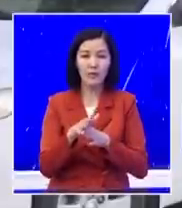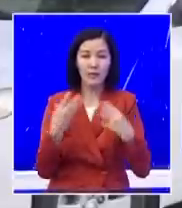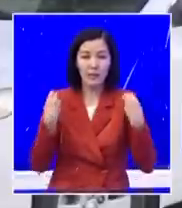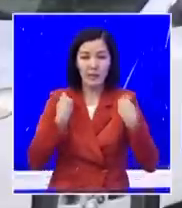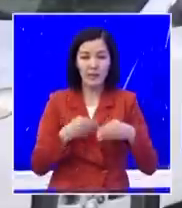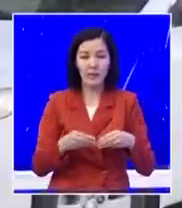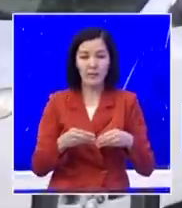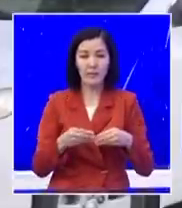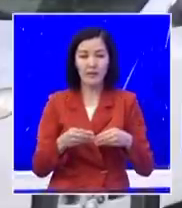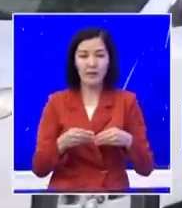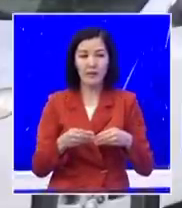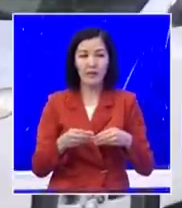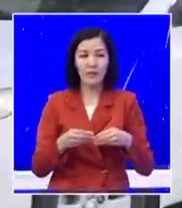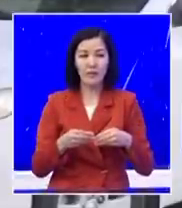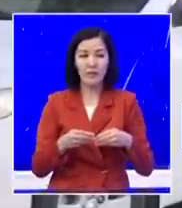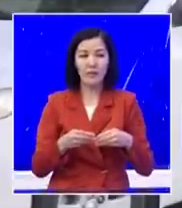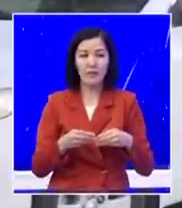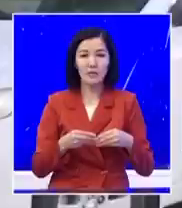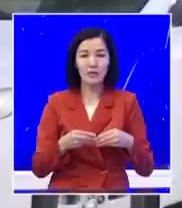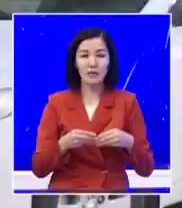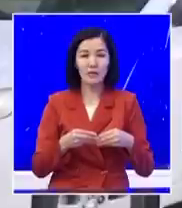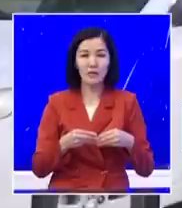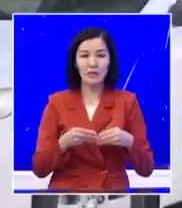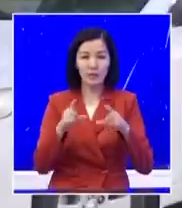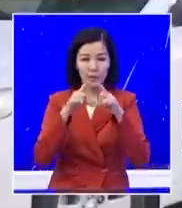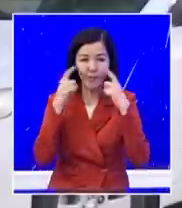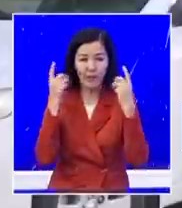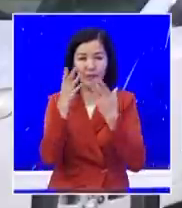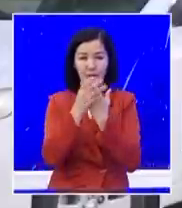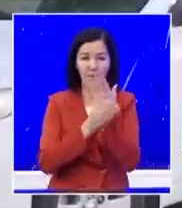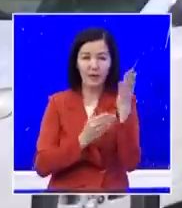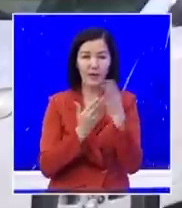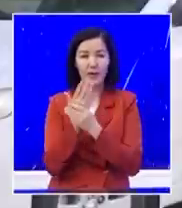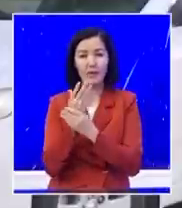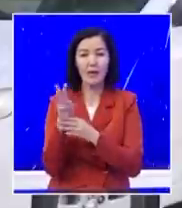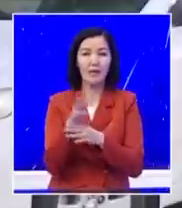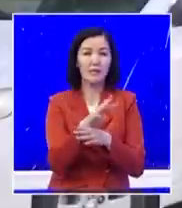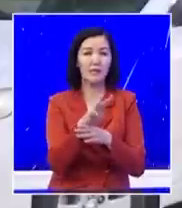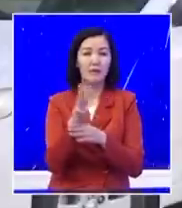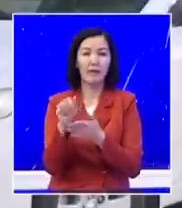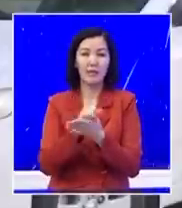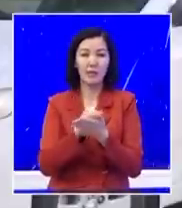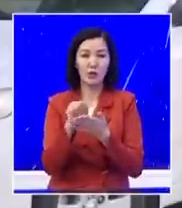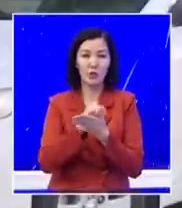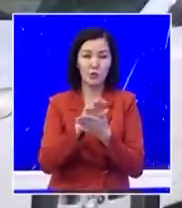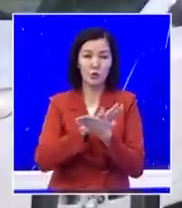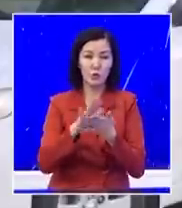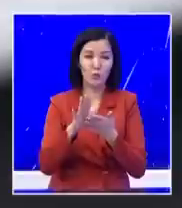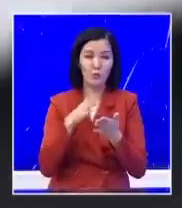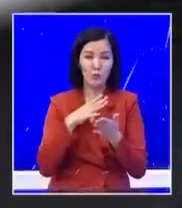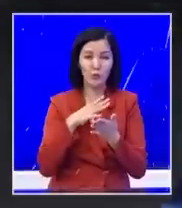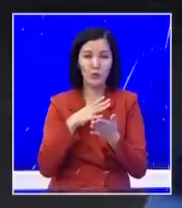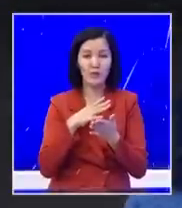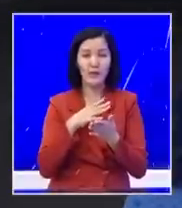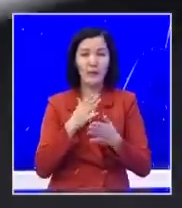киімдермен киіліп, жалпы противогаздары бар, толыққанды санитарлық нормаларға сәйкес дезинфекциялық жұмыстар жүргізіп жатыр. Сонымен қатар бізбен